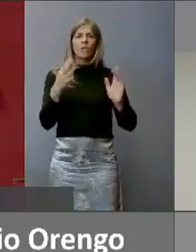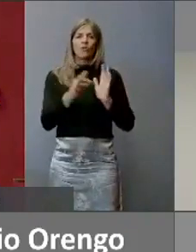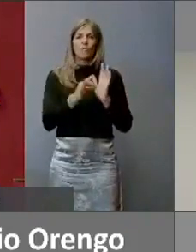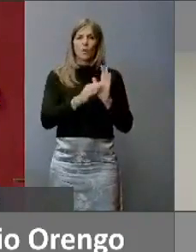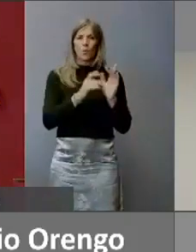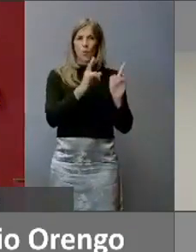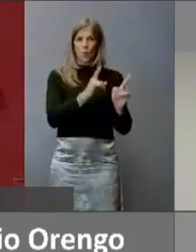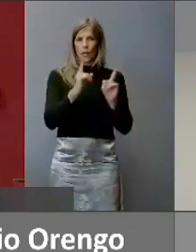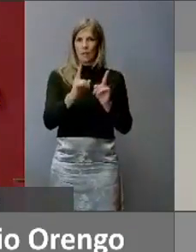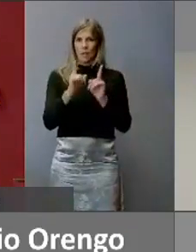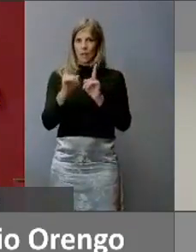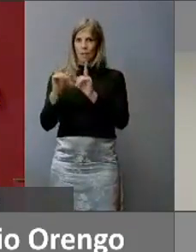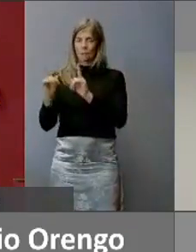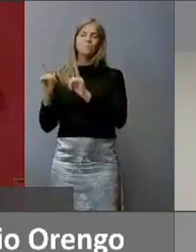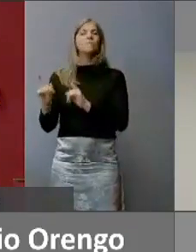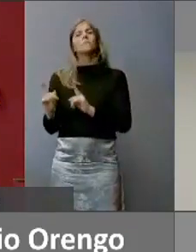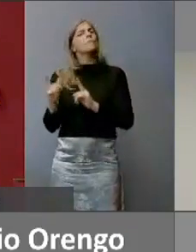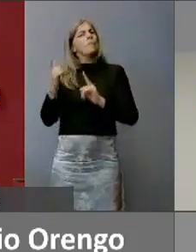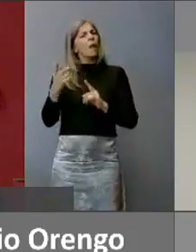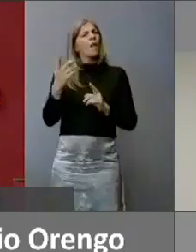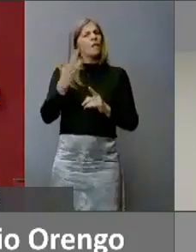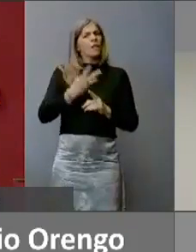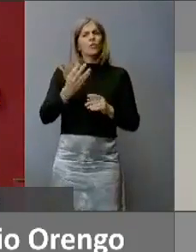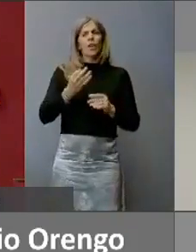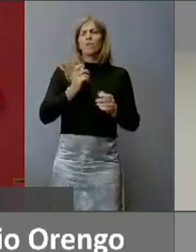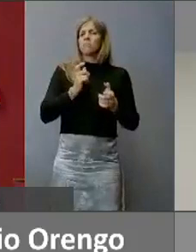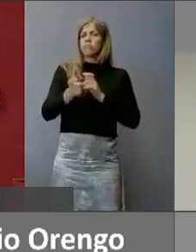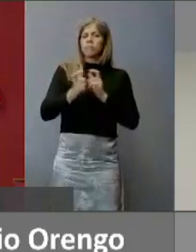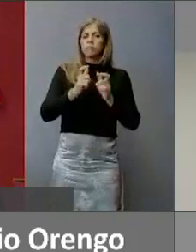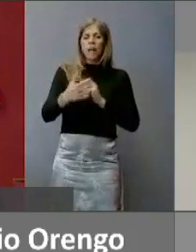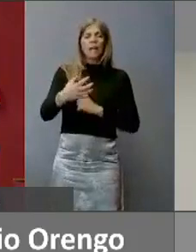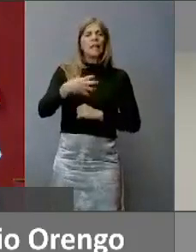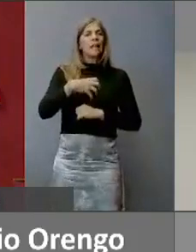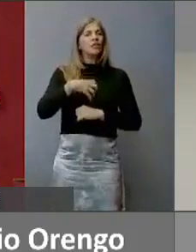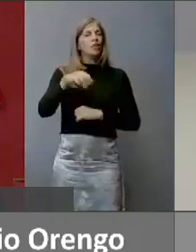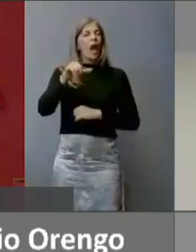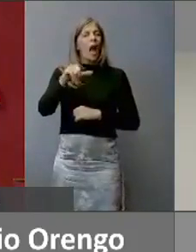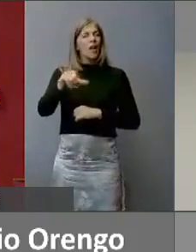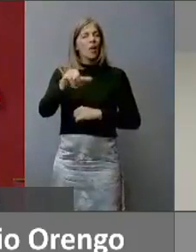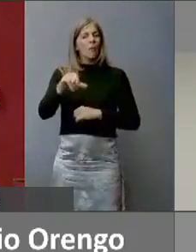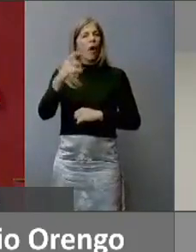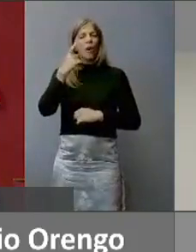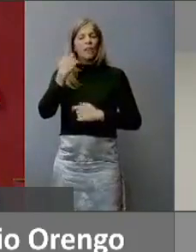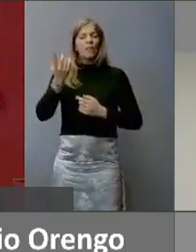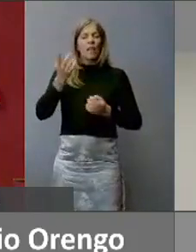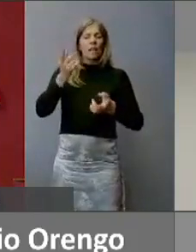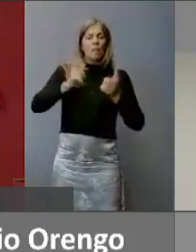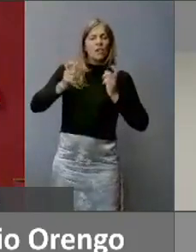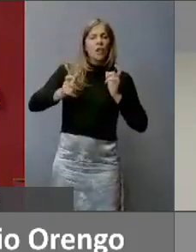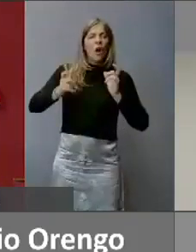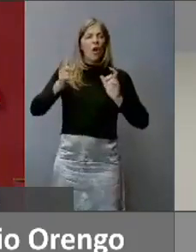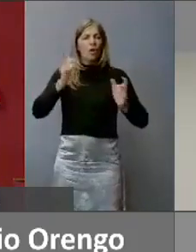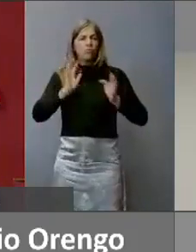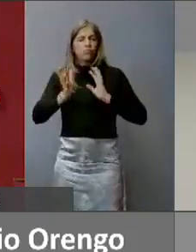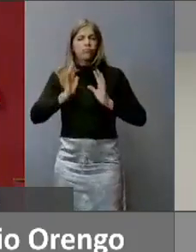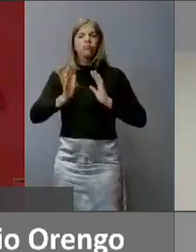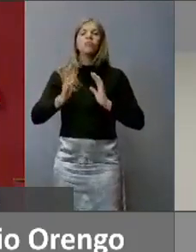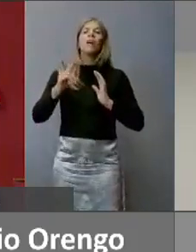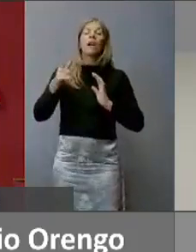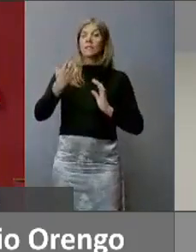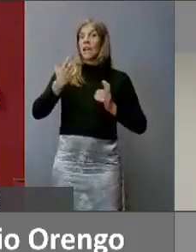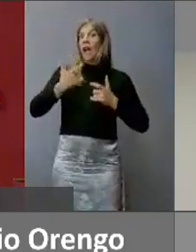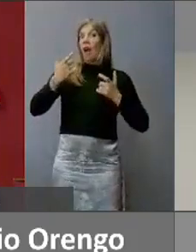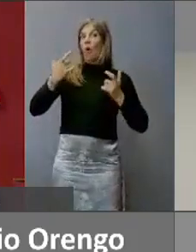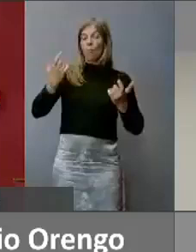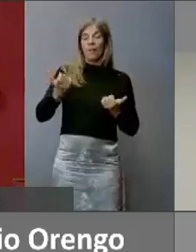costante rapporto anche con la direzione dell'aeroporto per monitorare il traffico ed è intenzione o comunque di andare a ripristinare questo